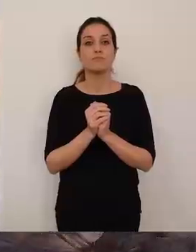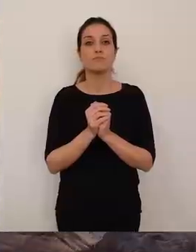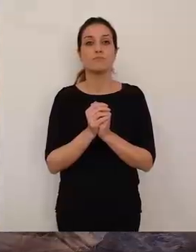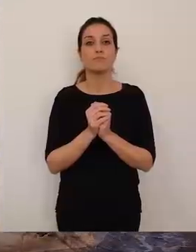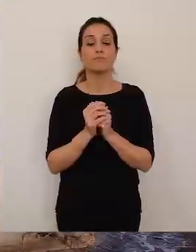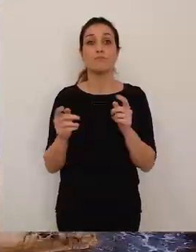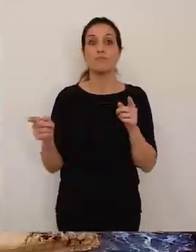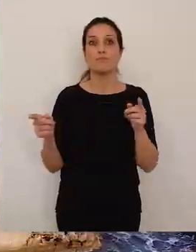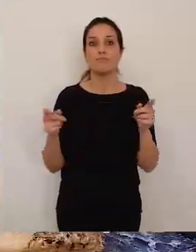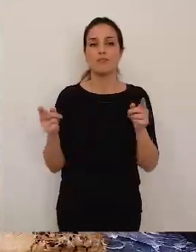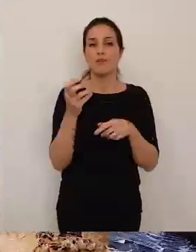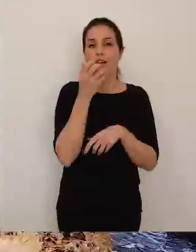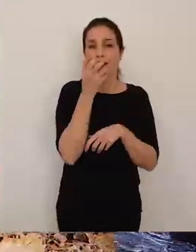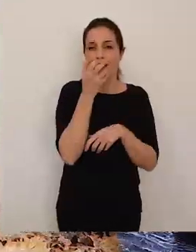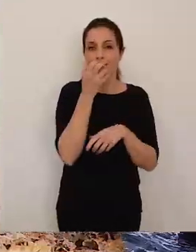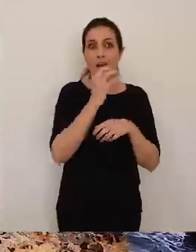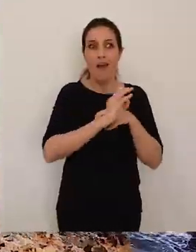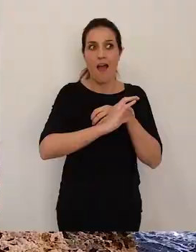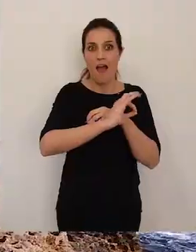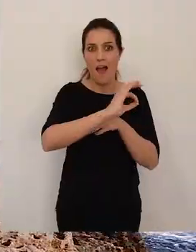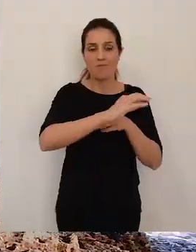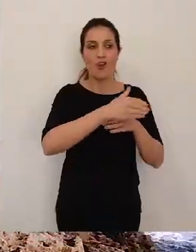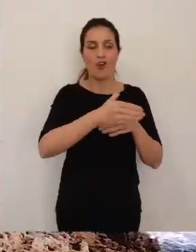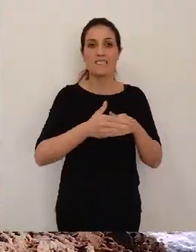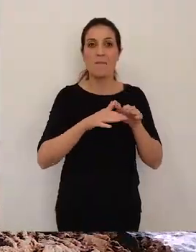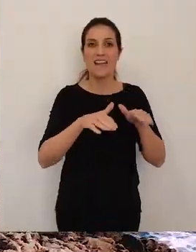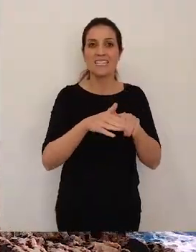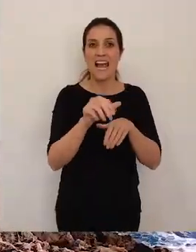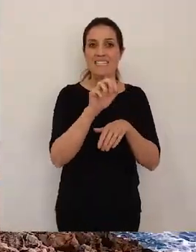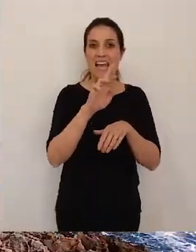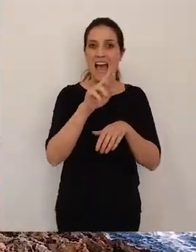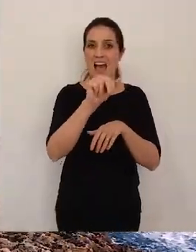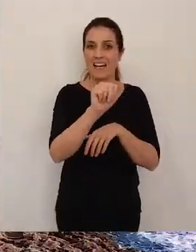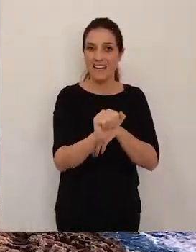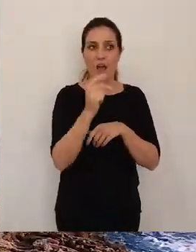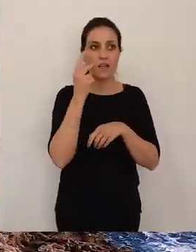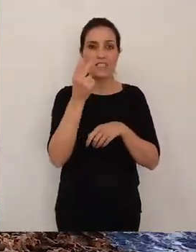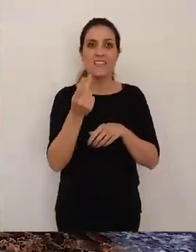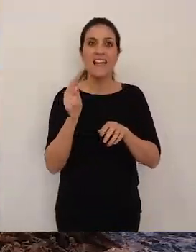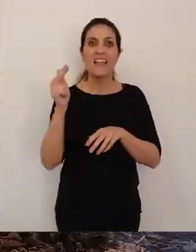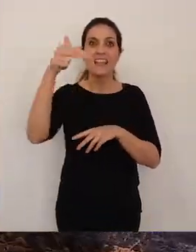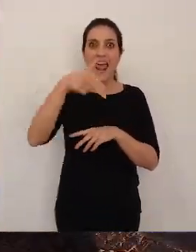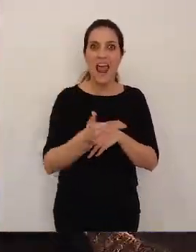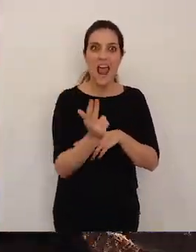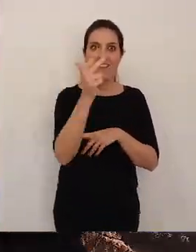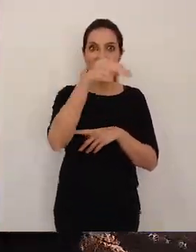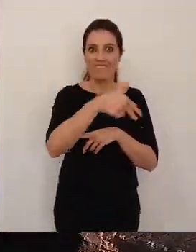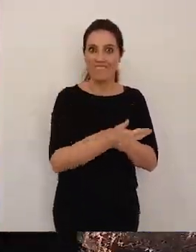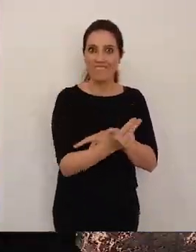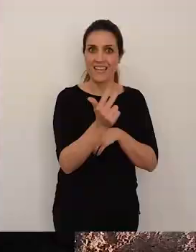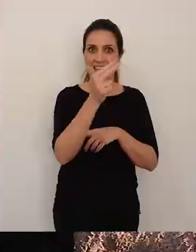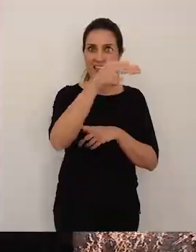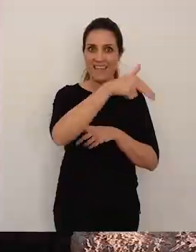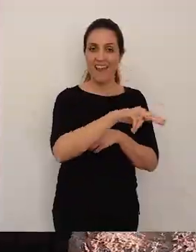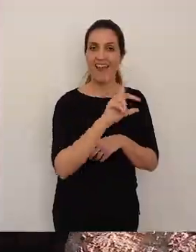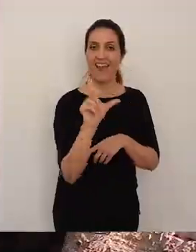Nei mesi caldi, alle prime luci dell'alba, dalla costa di Marina Serra è facile scorgere diversi branchi di delfini, intenti a solcare